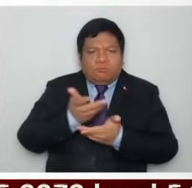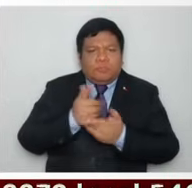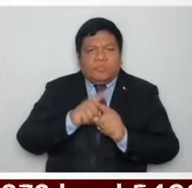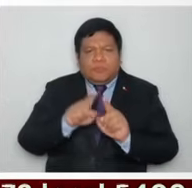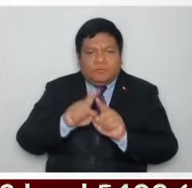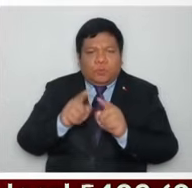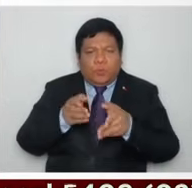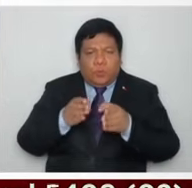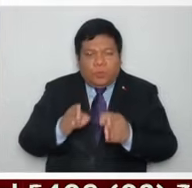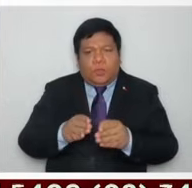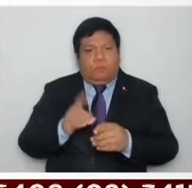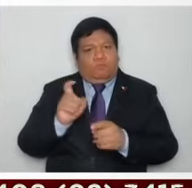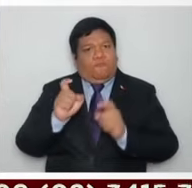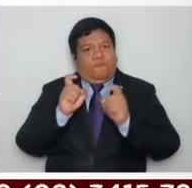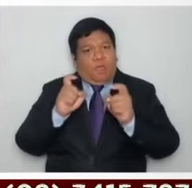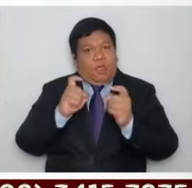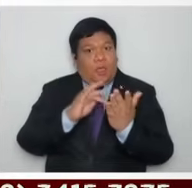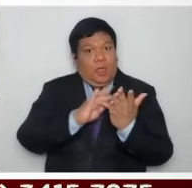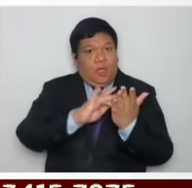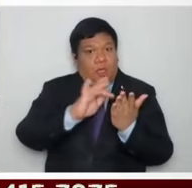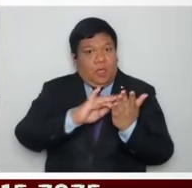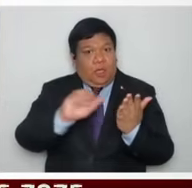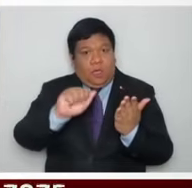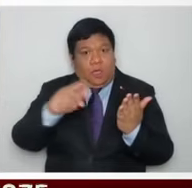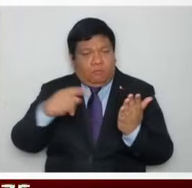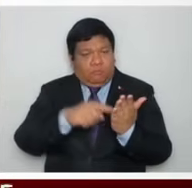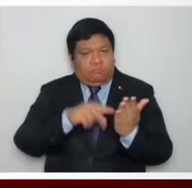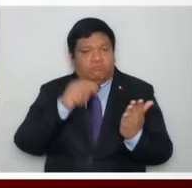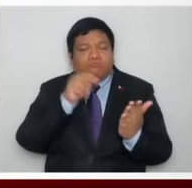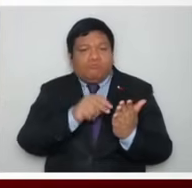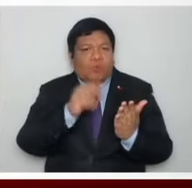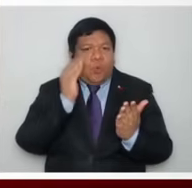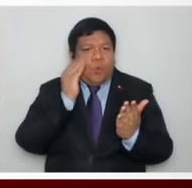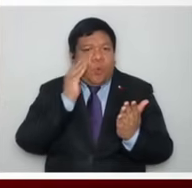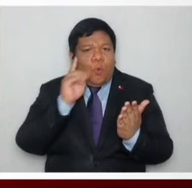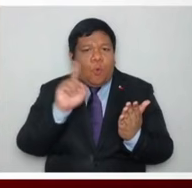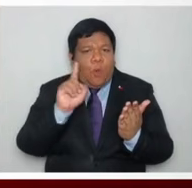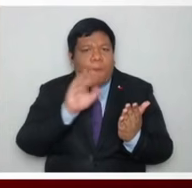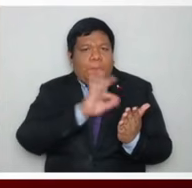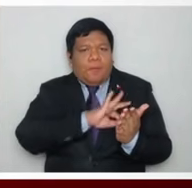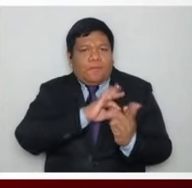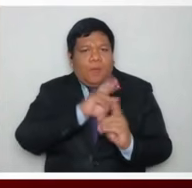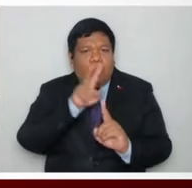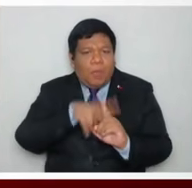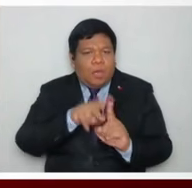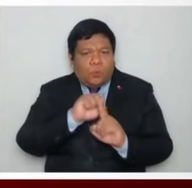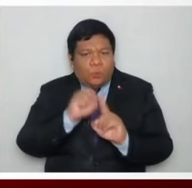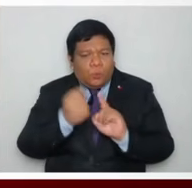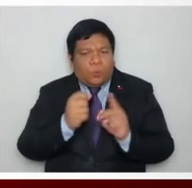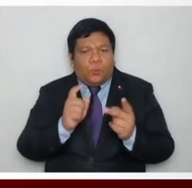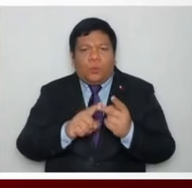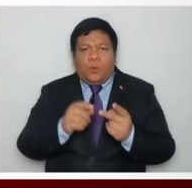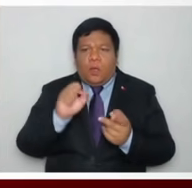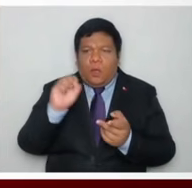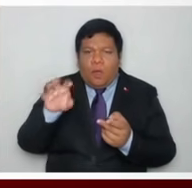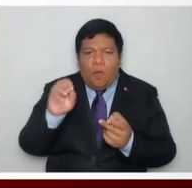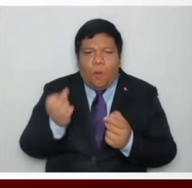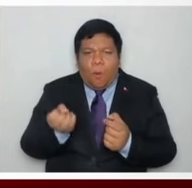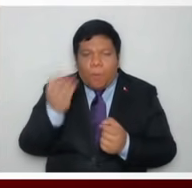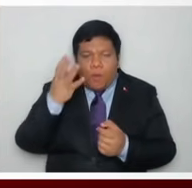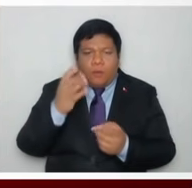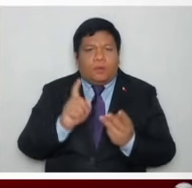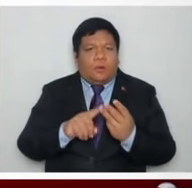ang bagong mobile app kung saan pwedeng makita ang status ng benefits na inaplayan, payment contribution at application ng salary